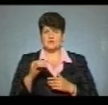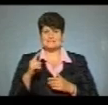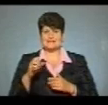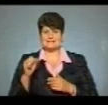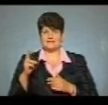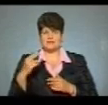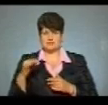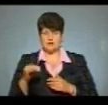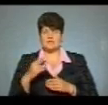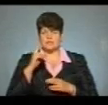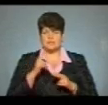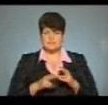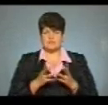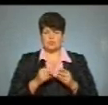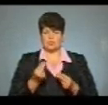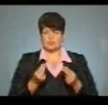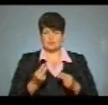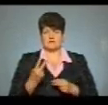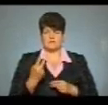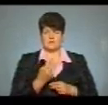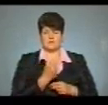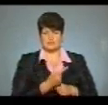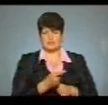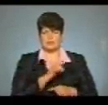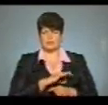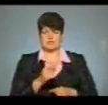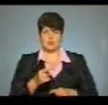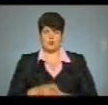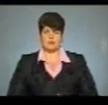Заставецький. Остаточний рахунок гри – 2-1 на користь тернополян.